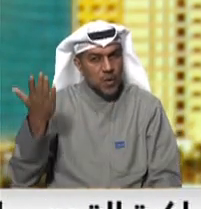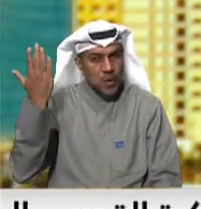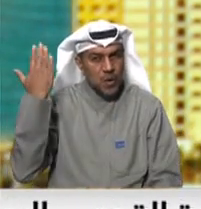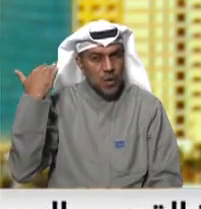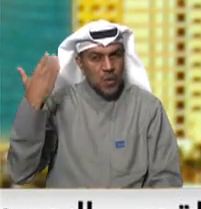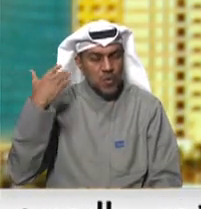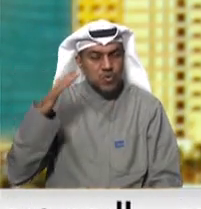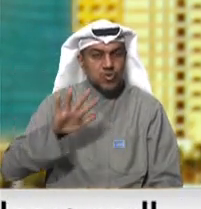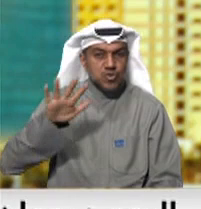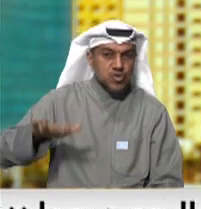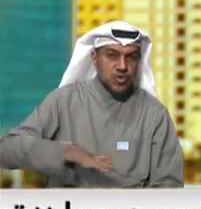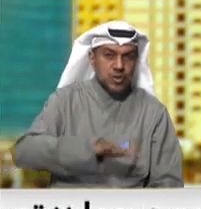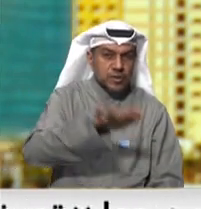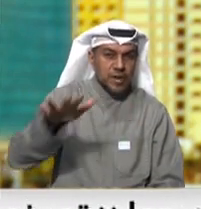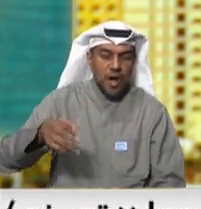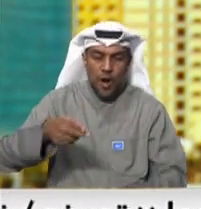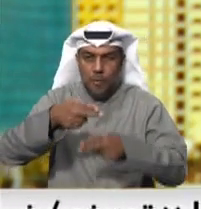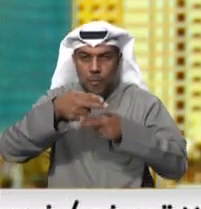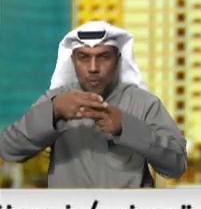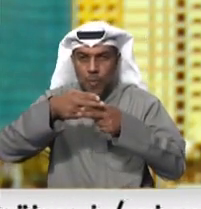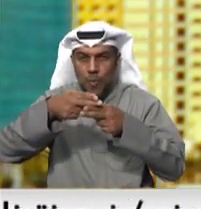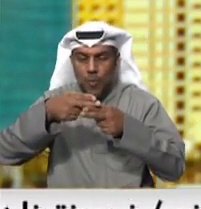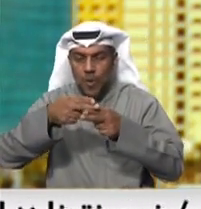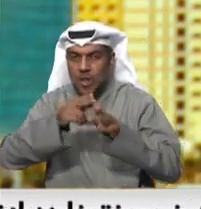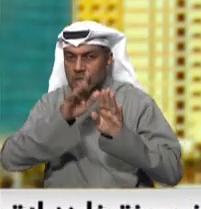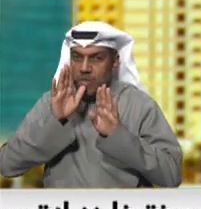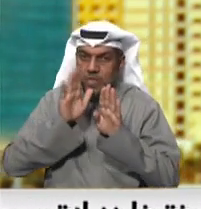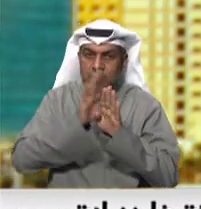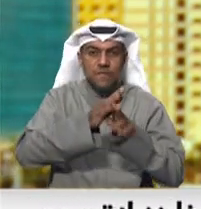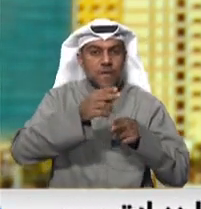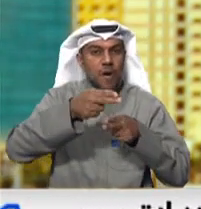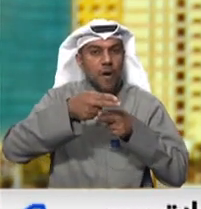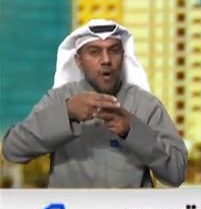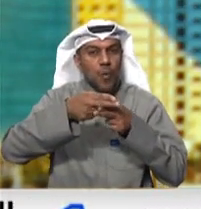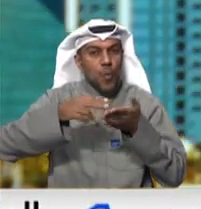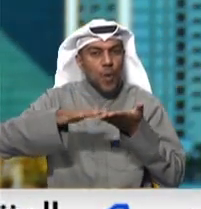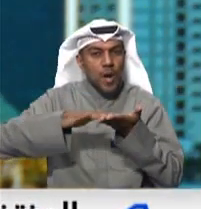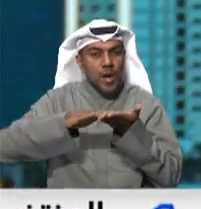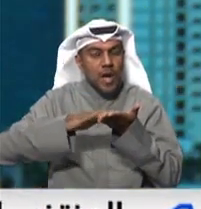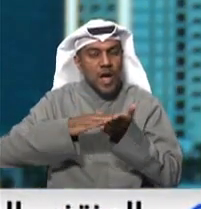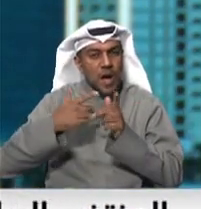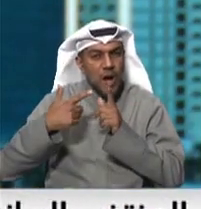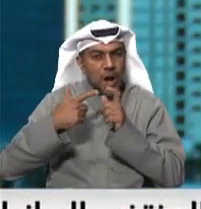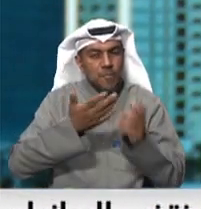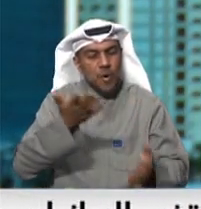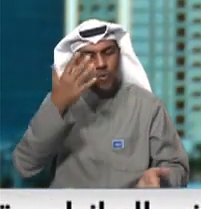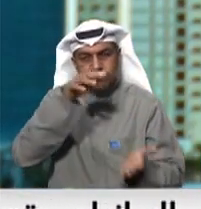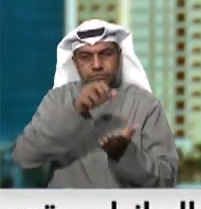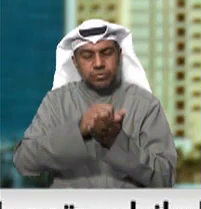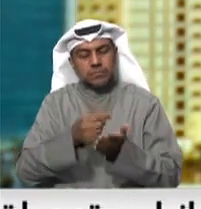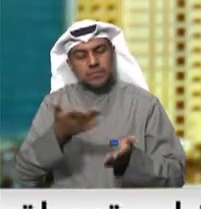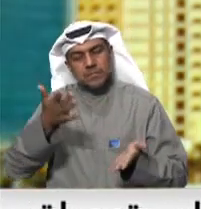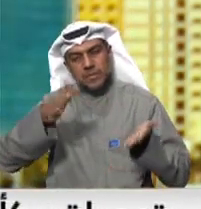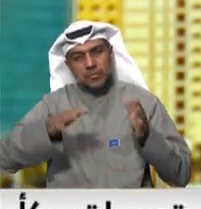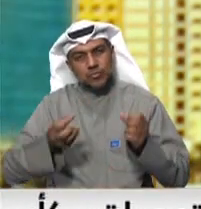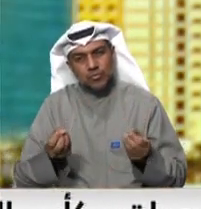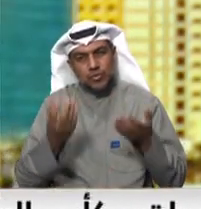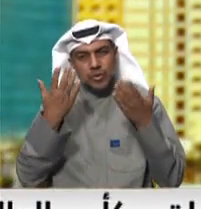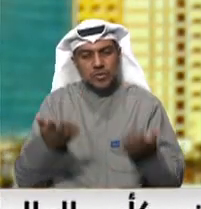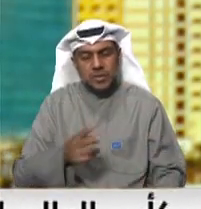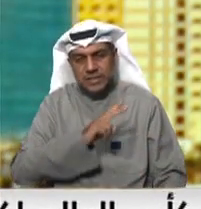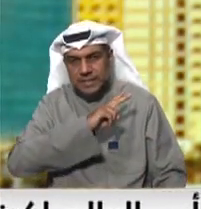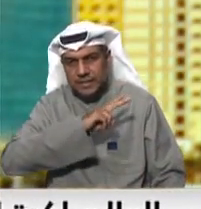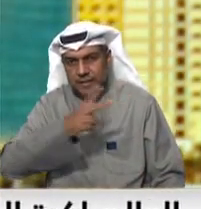بها الشعب الكويتي للدفاع عن هذه الأرض الغالية، مشيرا إلى أن الكويت تشعر بالاعتزاز والفخر بالإنجازات